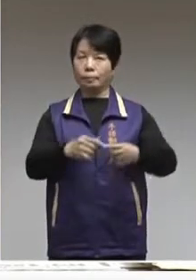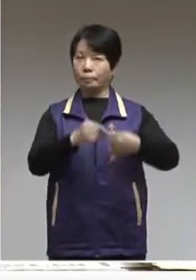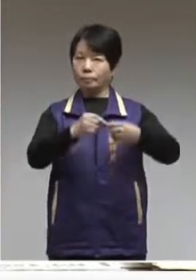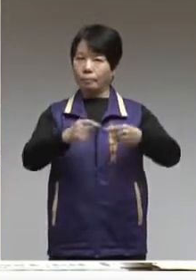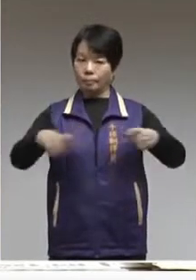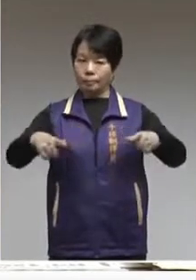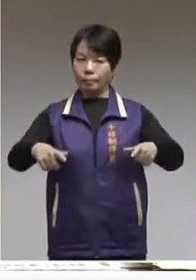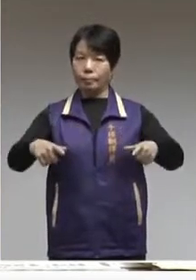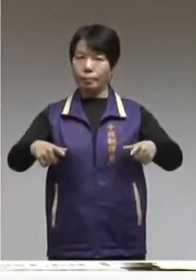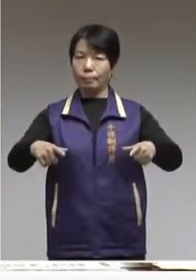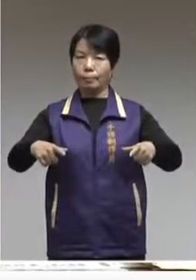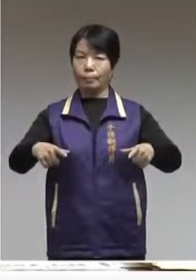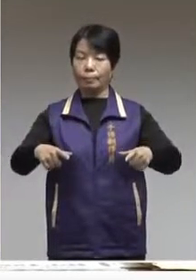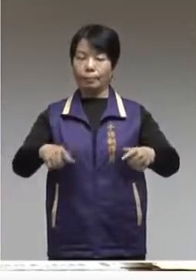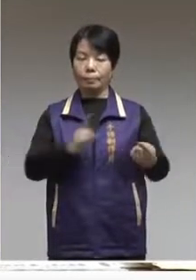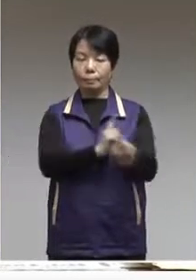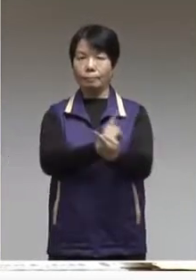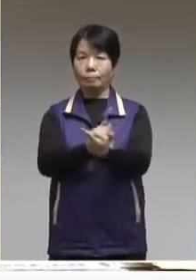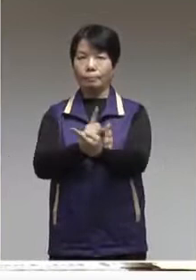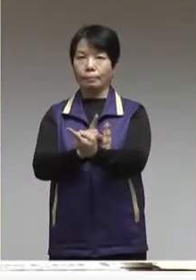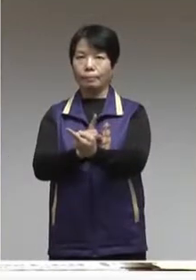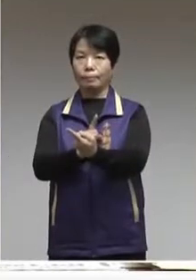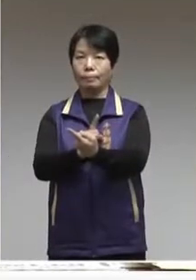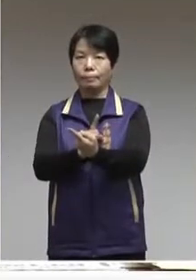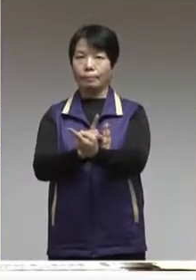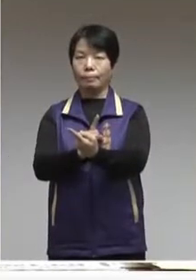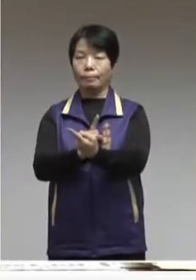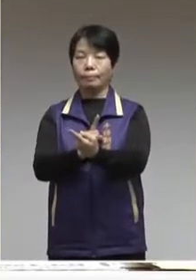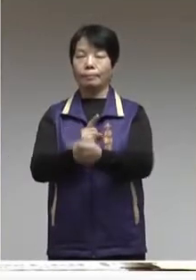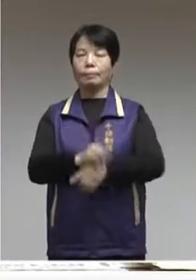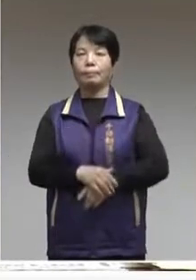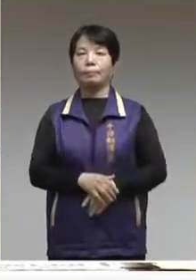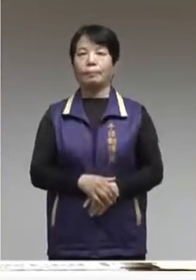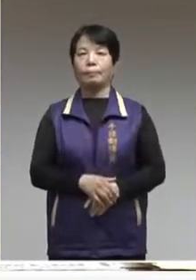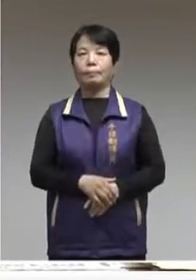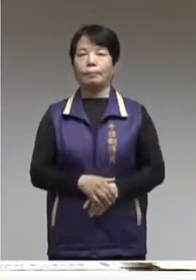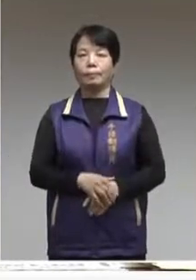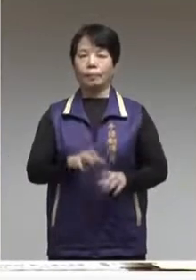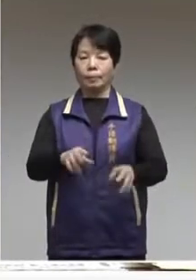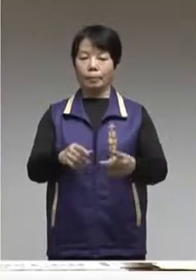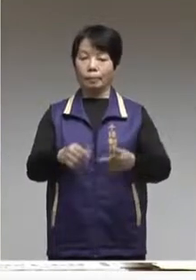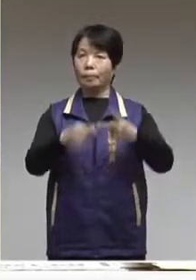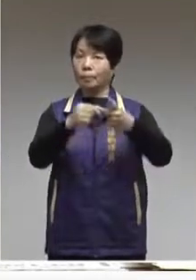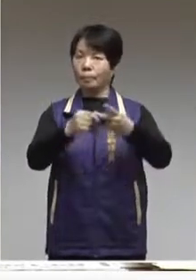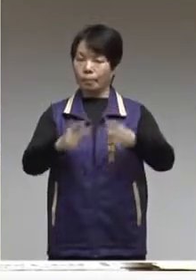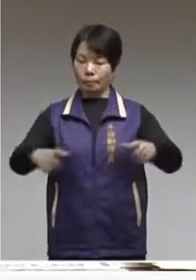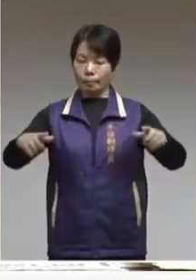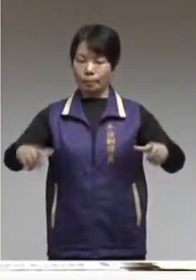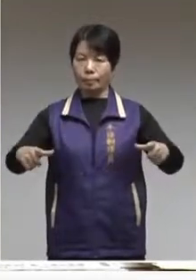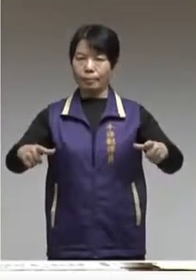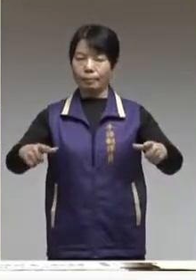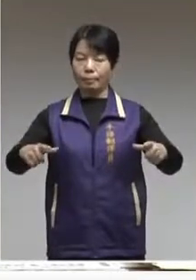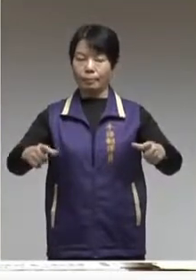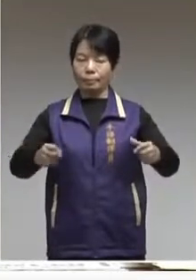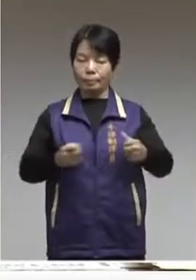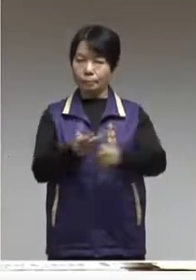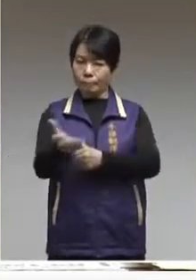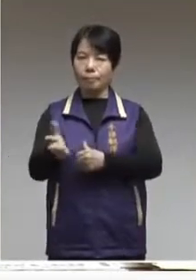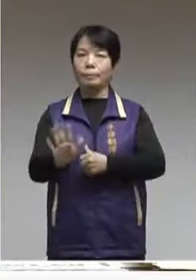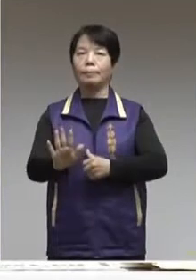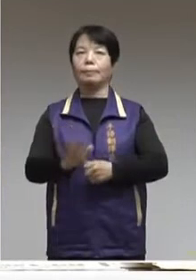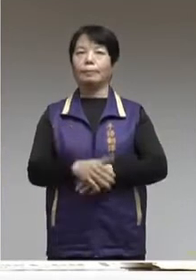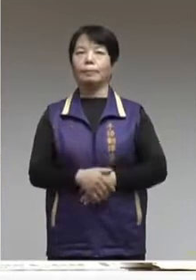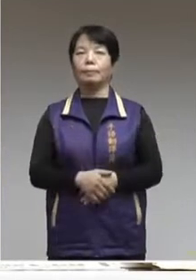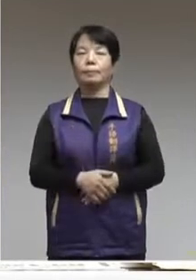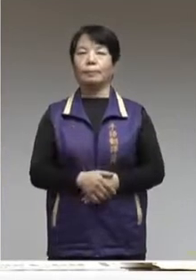圈的这个接触者的接触者。也就是所谓的第二波的这个感染。那只